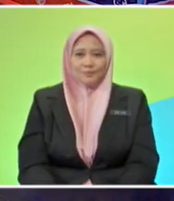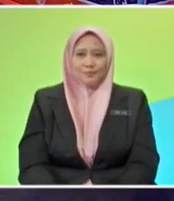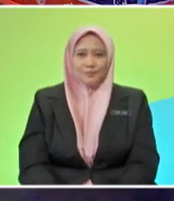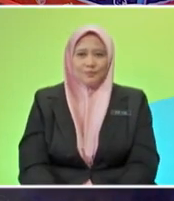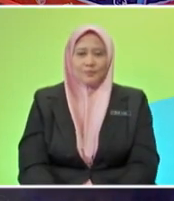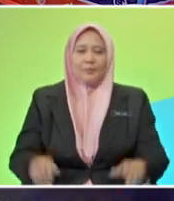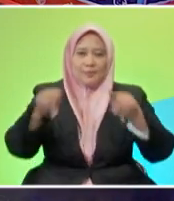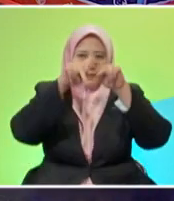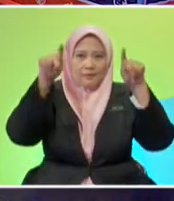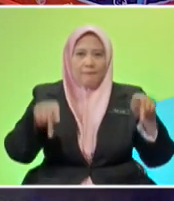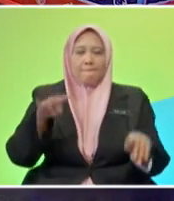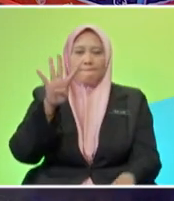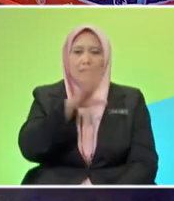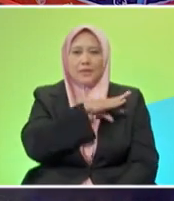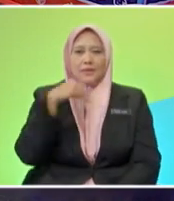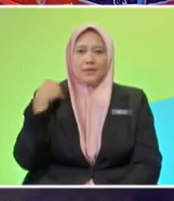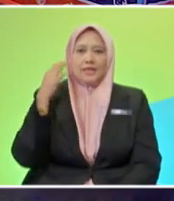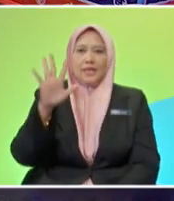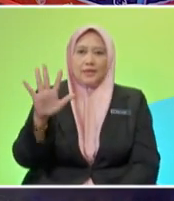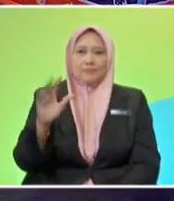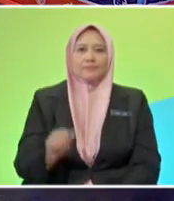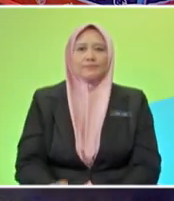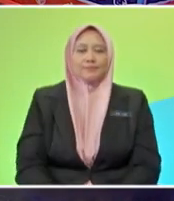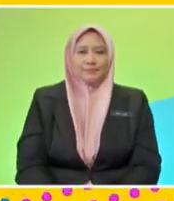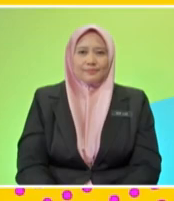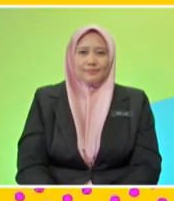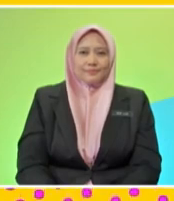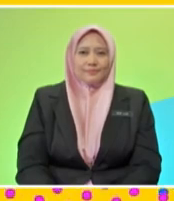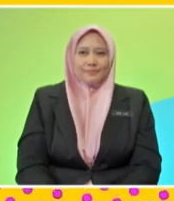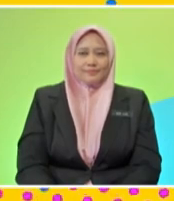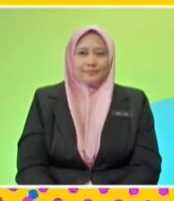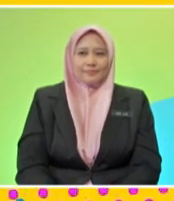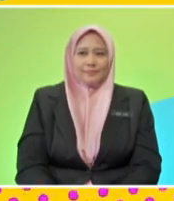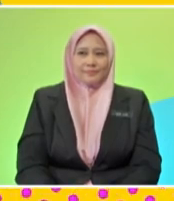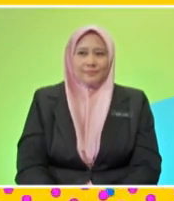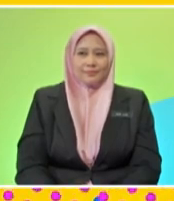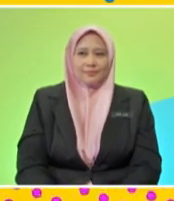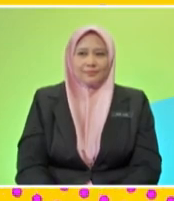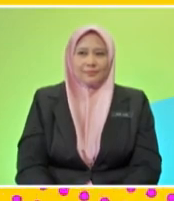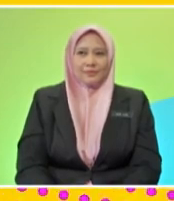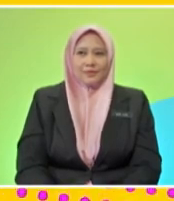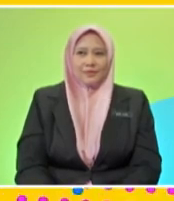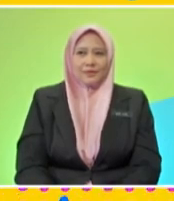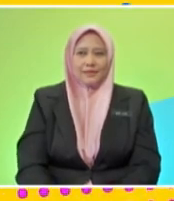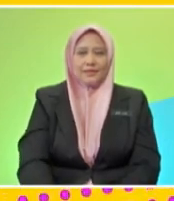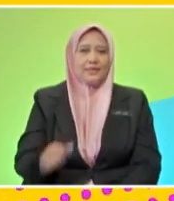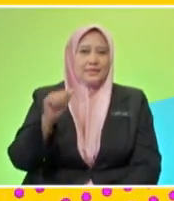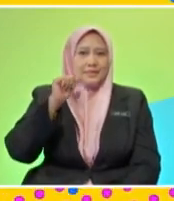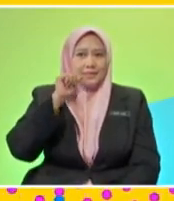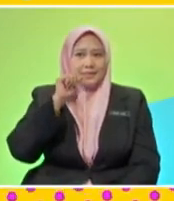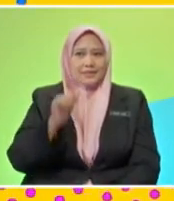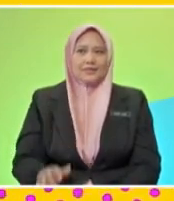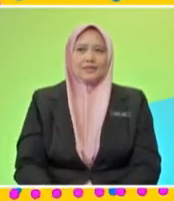Peringkat 4 dan 5. Siapa nak cuba? Ada nak cuba? Nyatakan idea utama. Azra Ilana, peringkat 4,